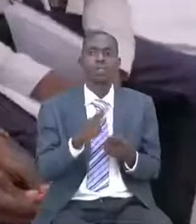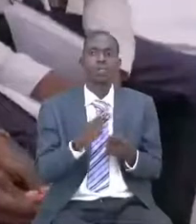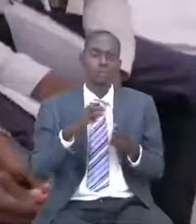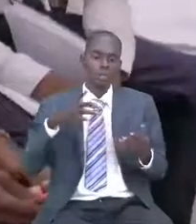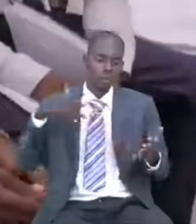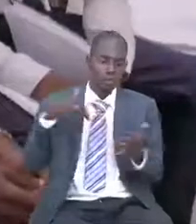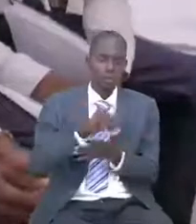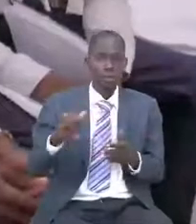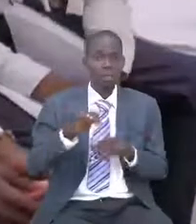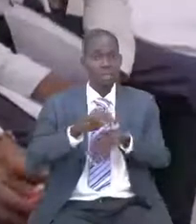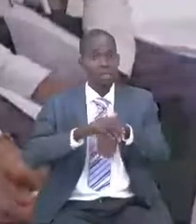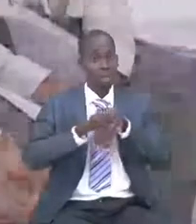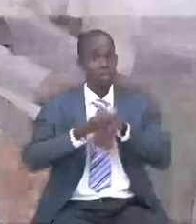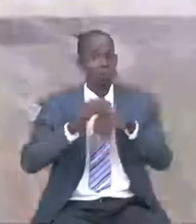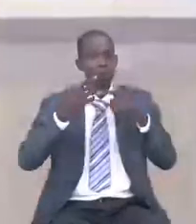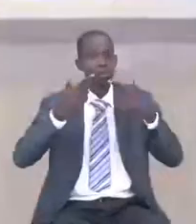Étudier